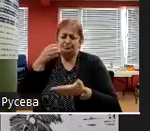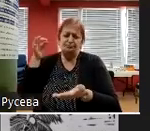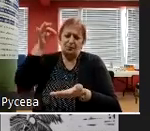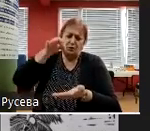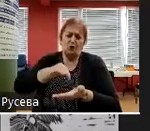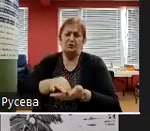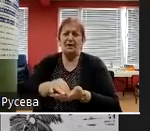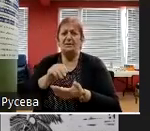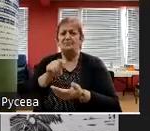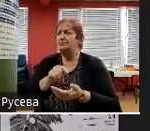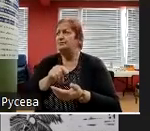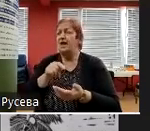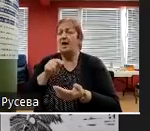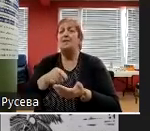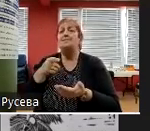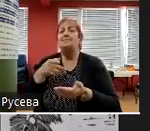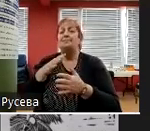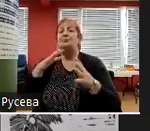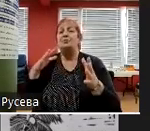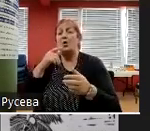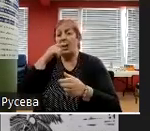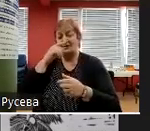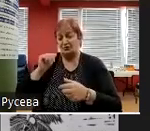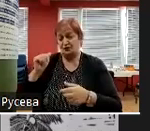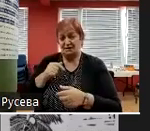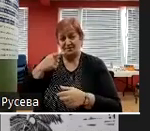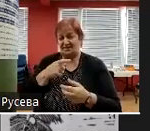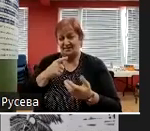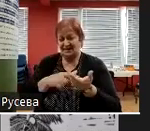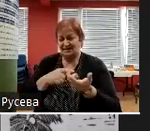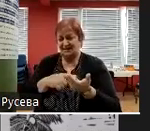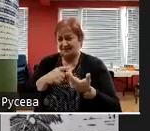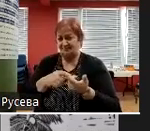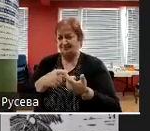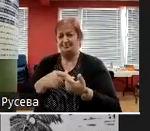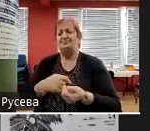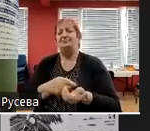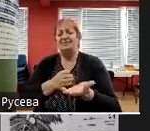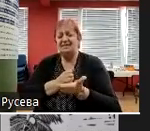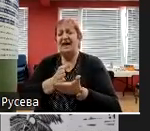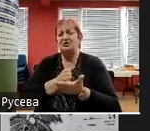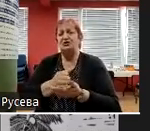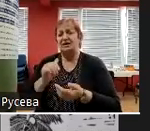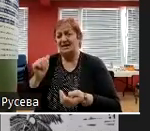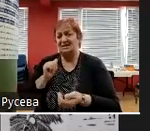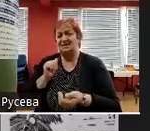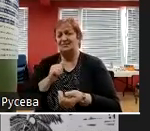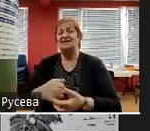е важно да се използват тия стилове и шрифт.